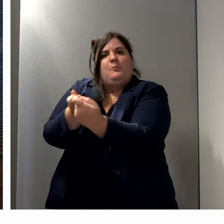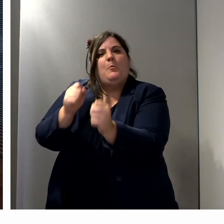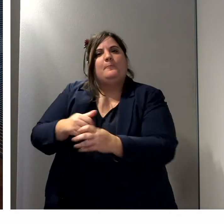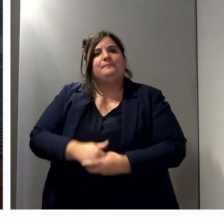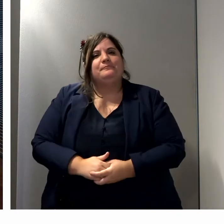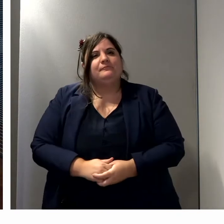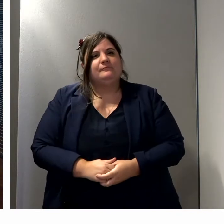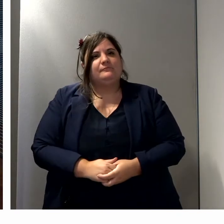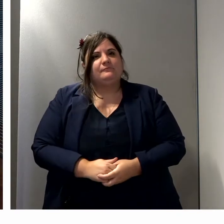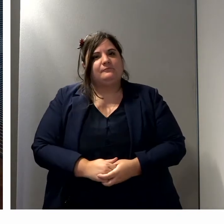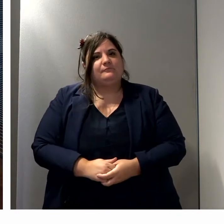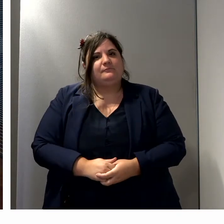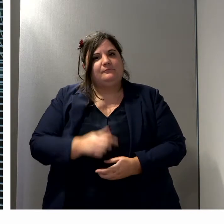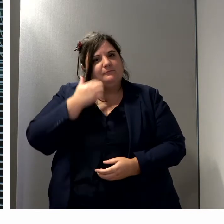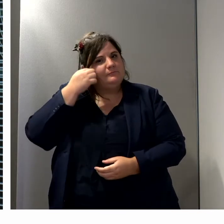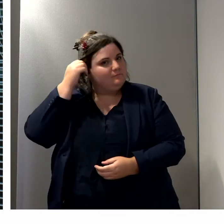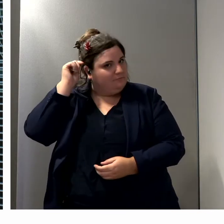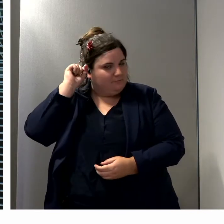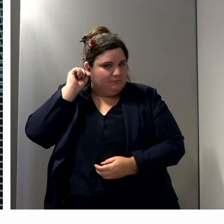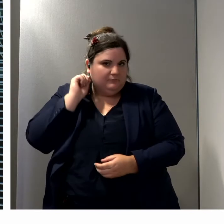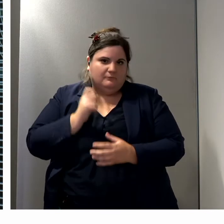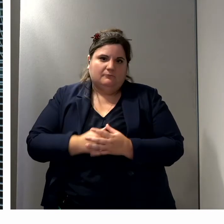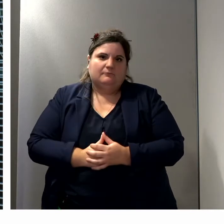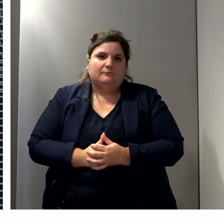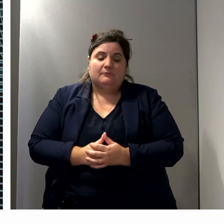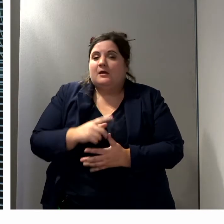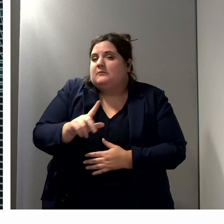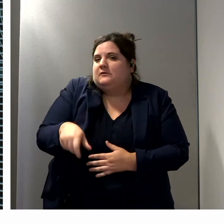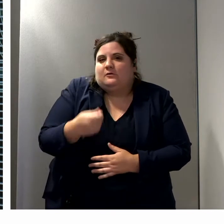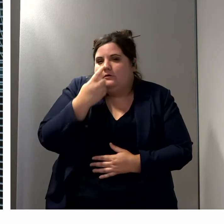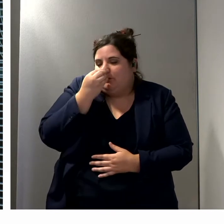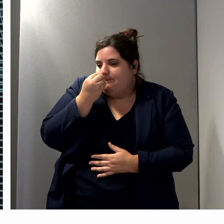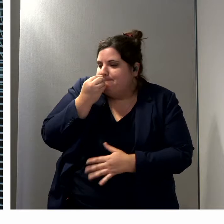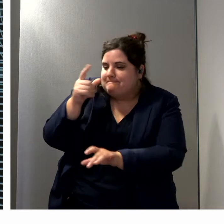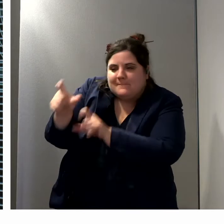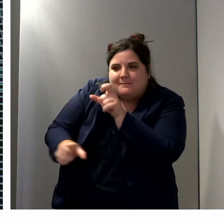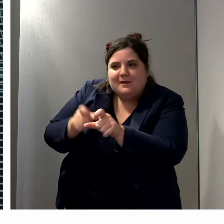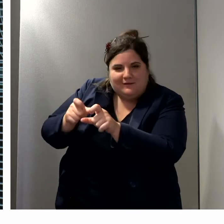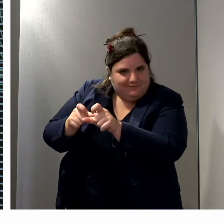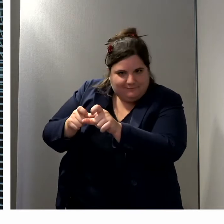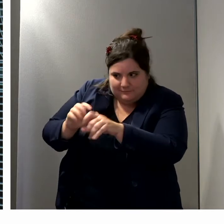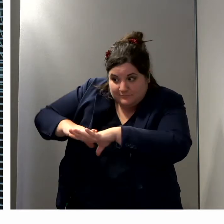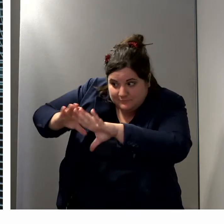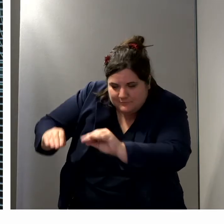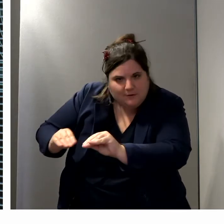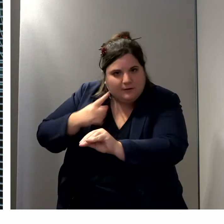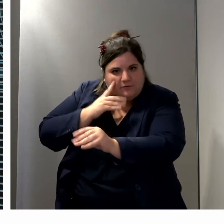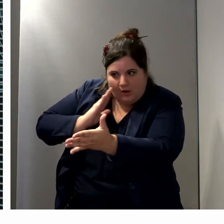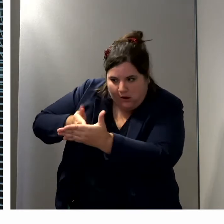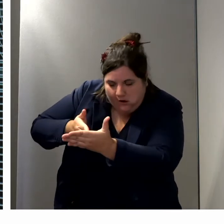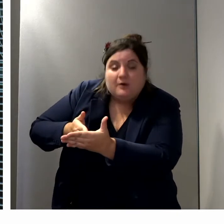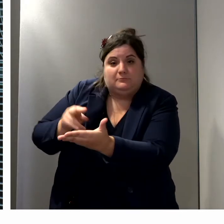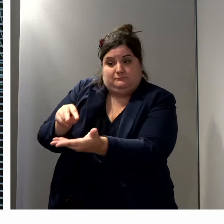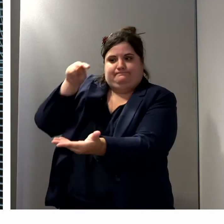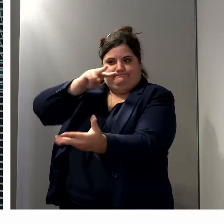l'importance d'avoir ces personnes au premier plan. Tous les blocages, toutes les situations de handicap qui doivent être analysées, qui doivent être prises en